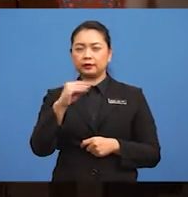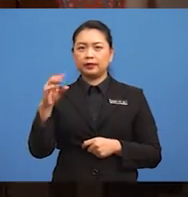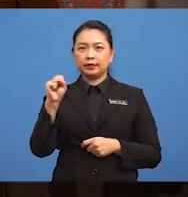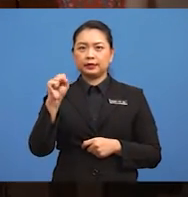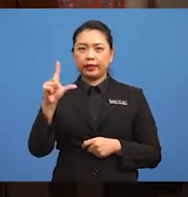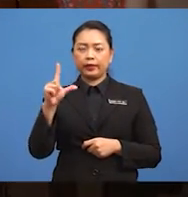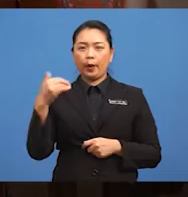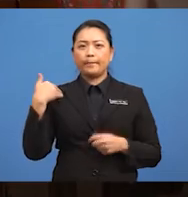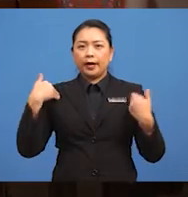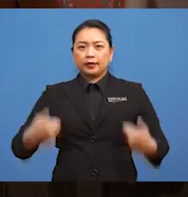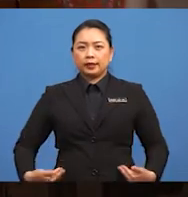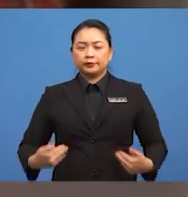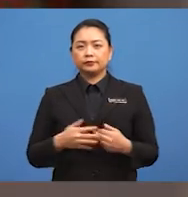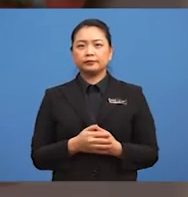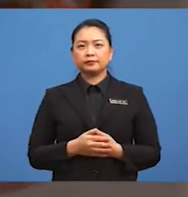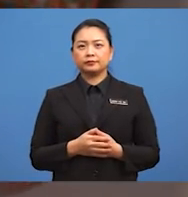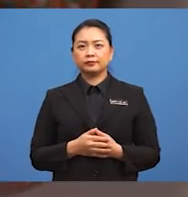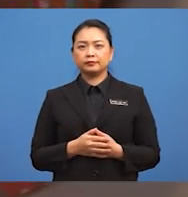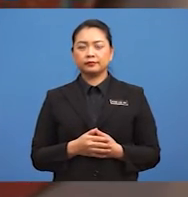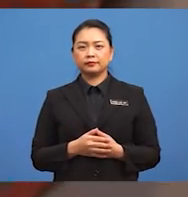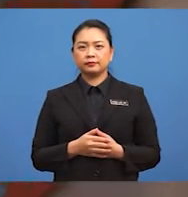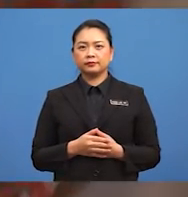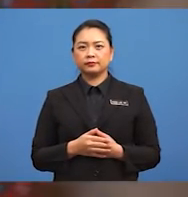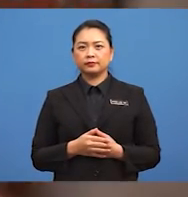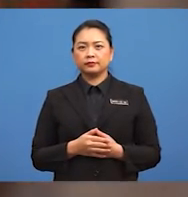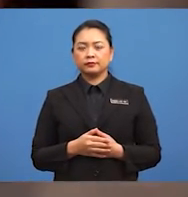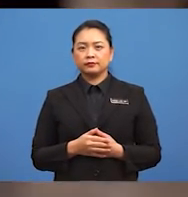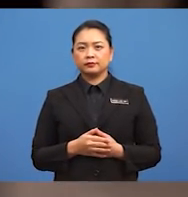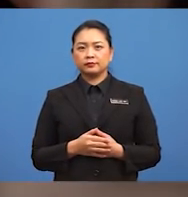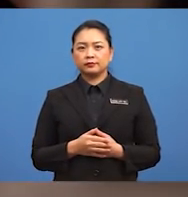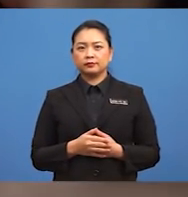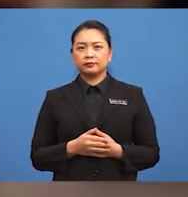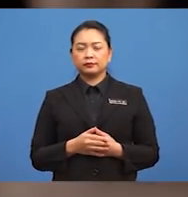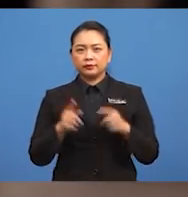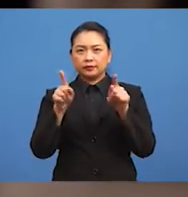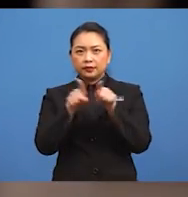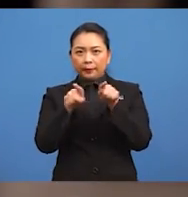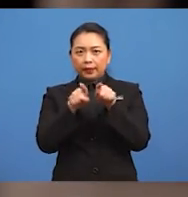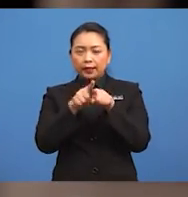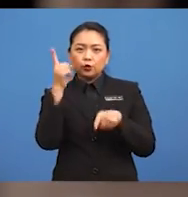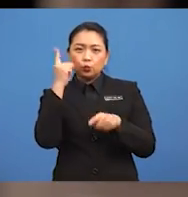SL badan. Temukan terlebih dahulu garisan bahu